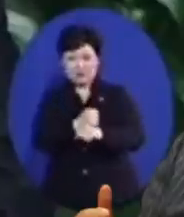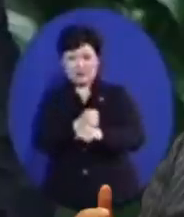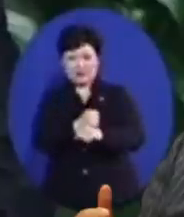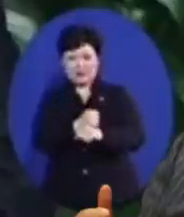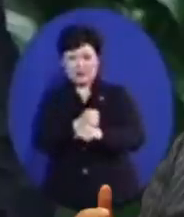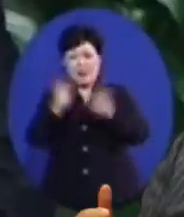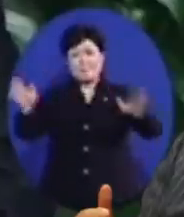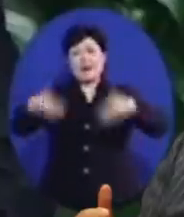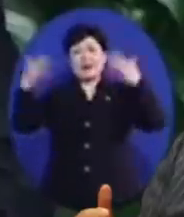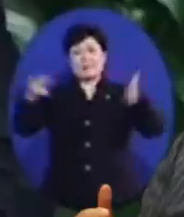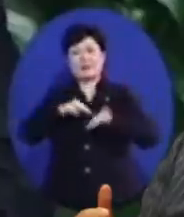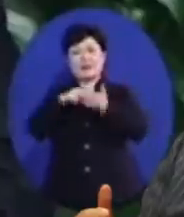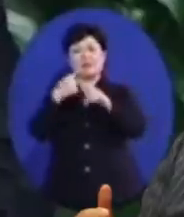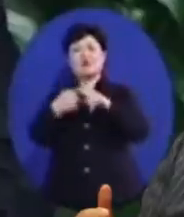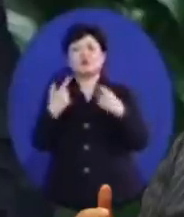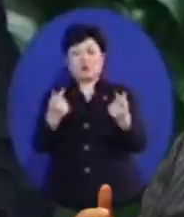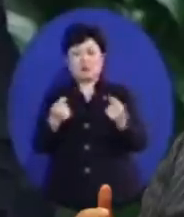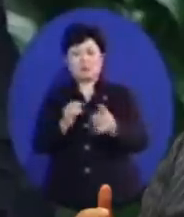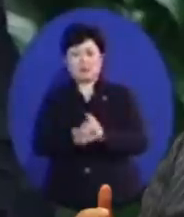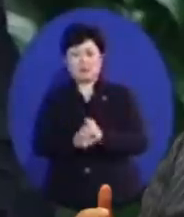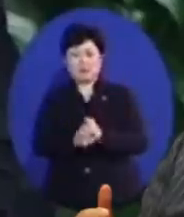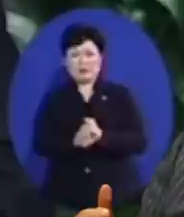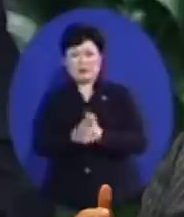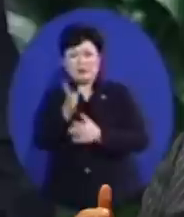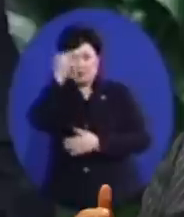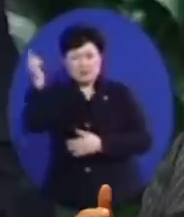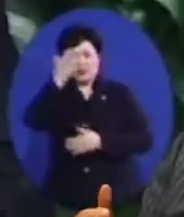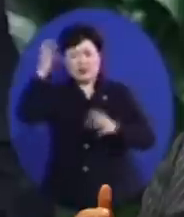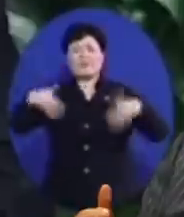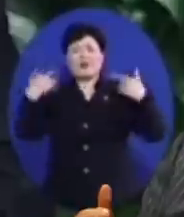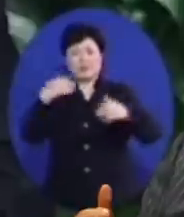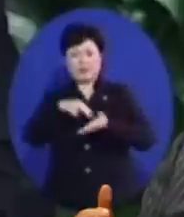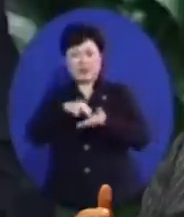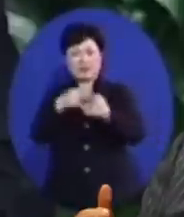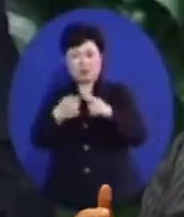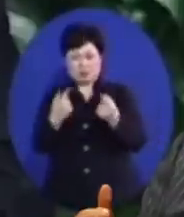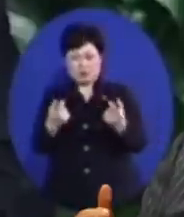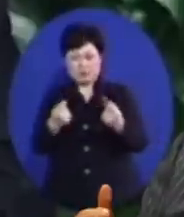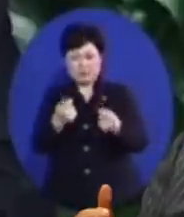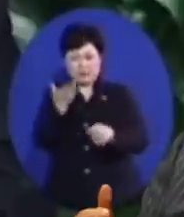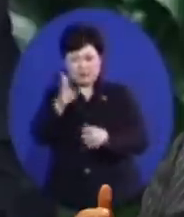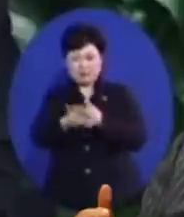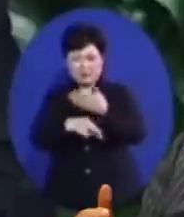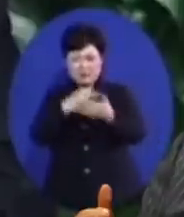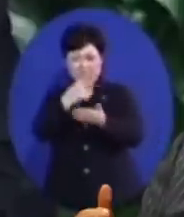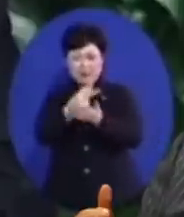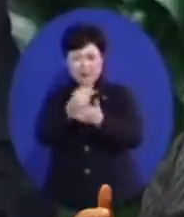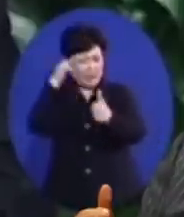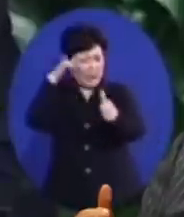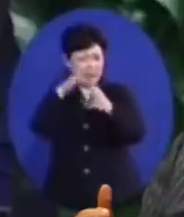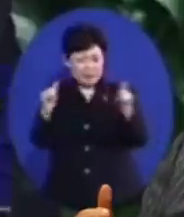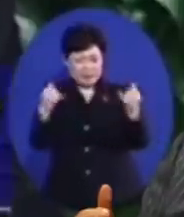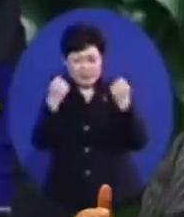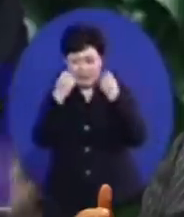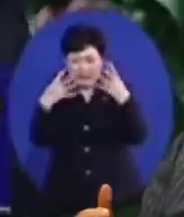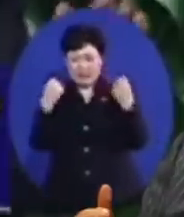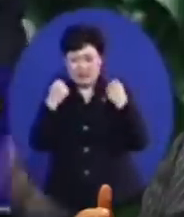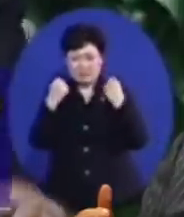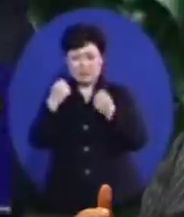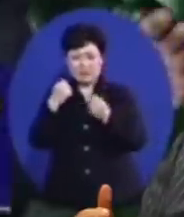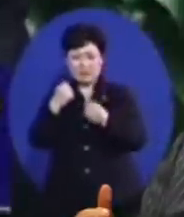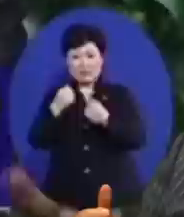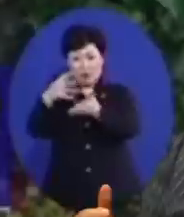바람을 타는 것입니다. 성령 바람 타는 것입니다. 그러면 야훼를 앙망하는 자에게 새 힘을 얻으리니